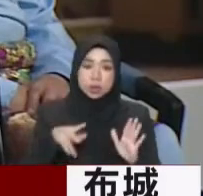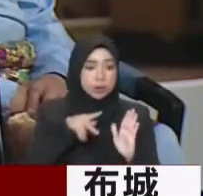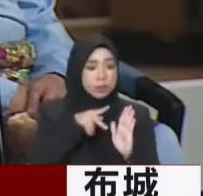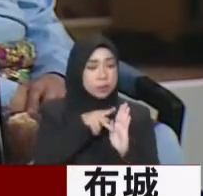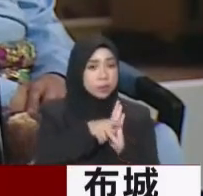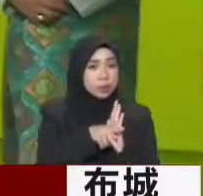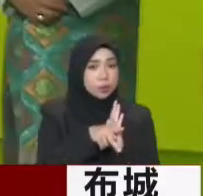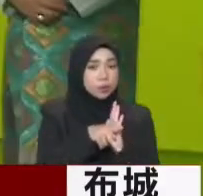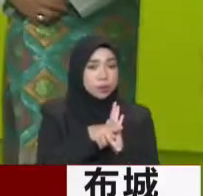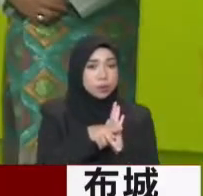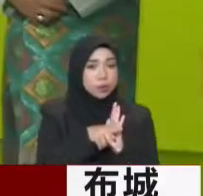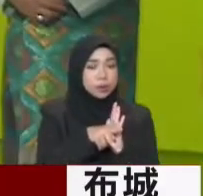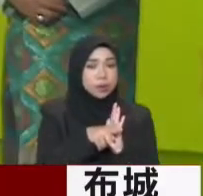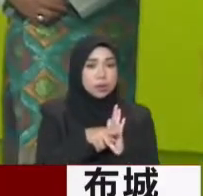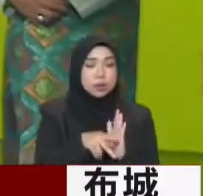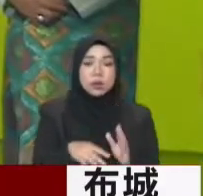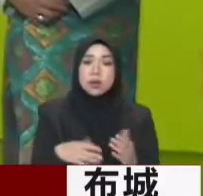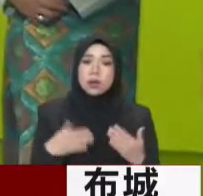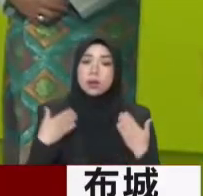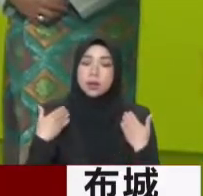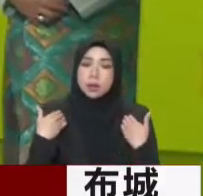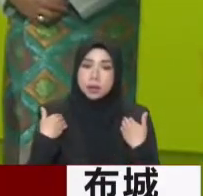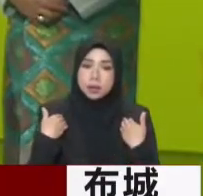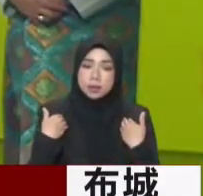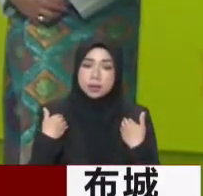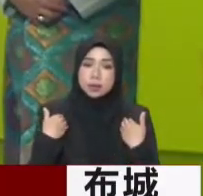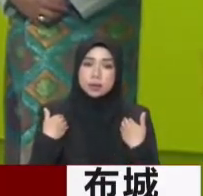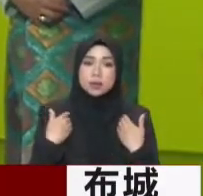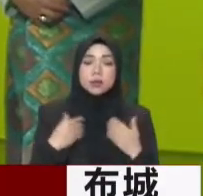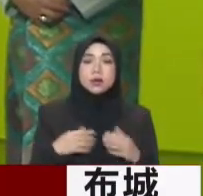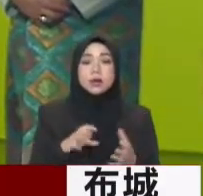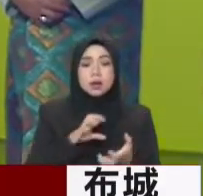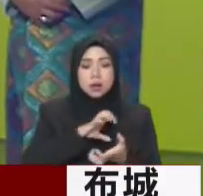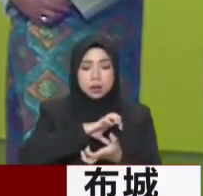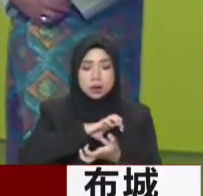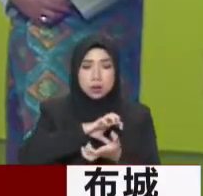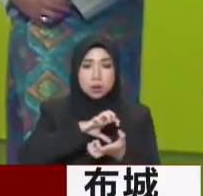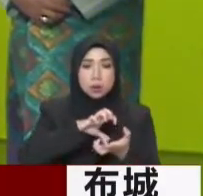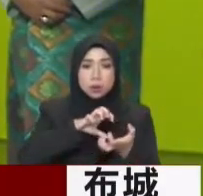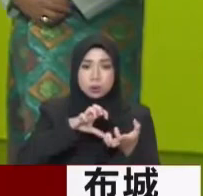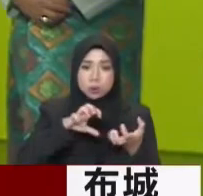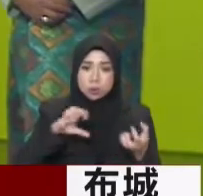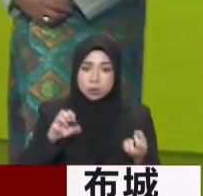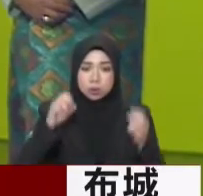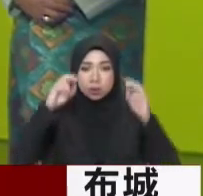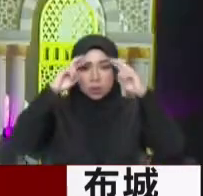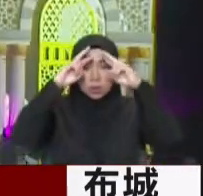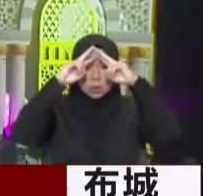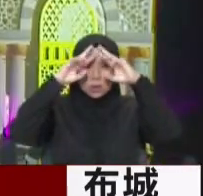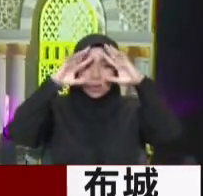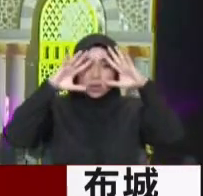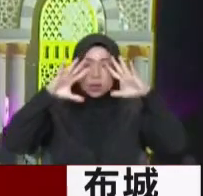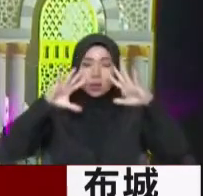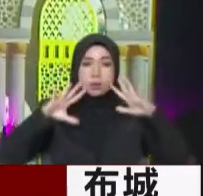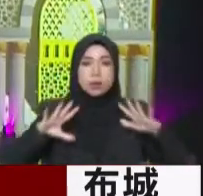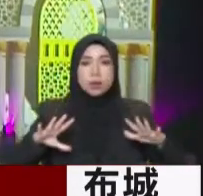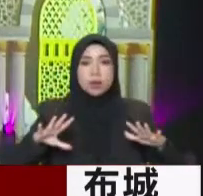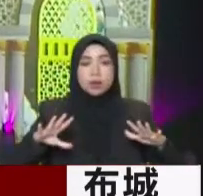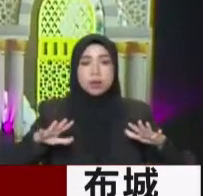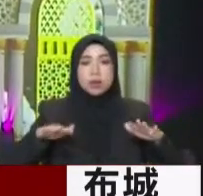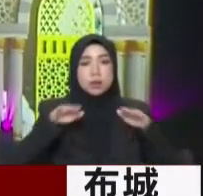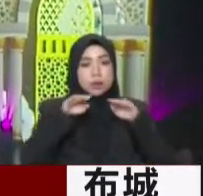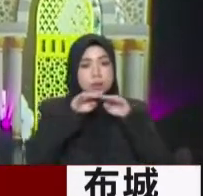yang agung, malahan telah turut menghancurkan keharmonian dan